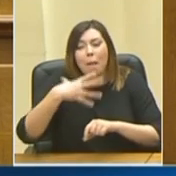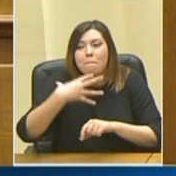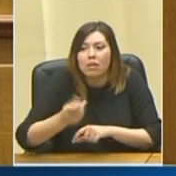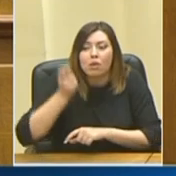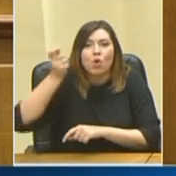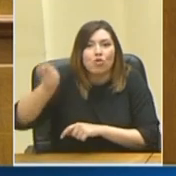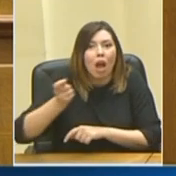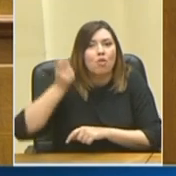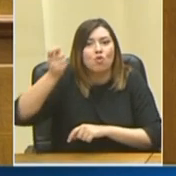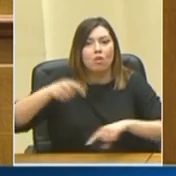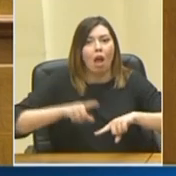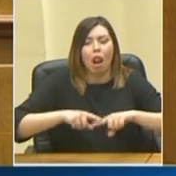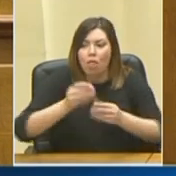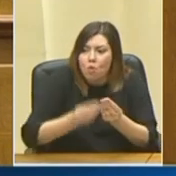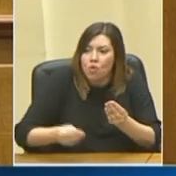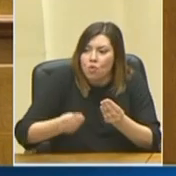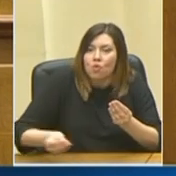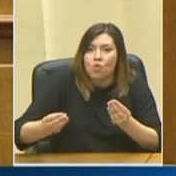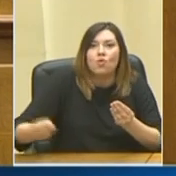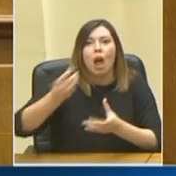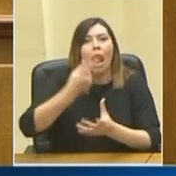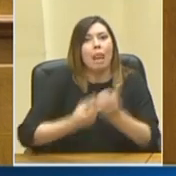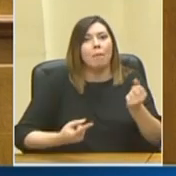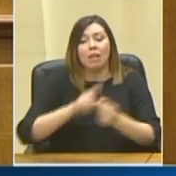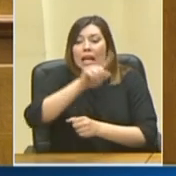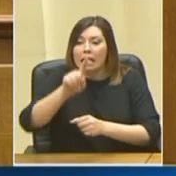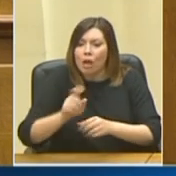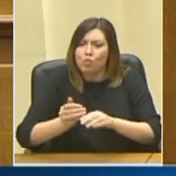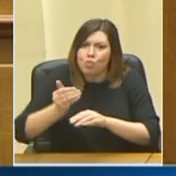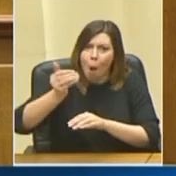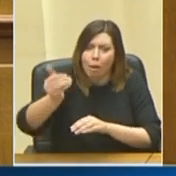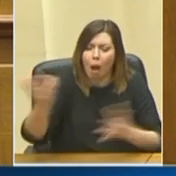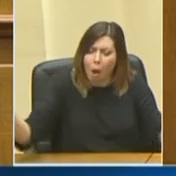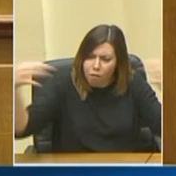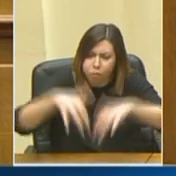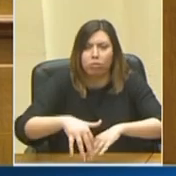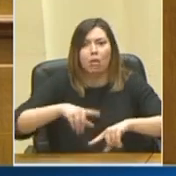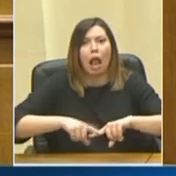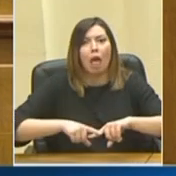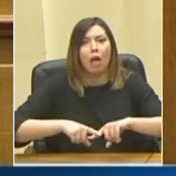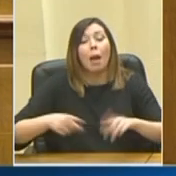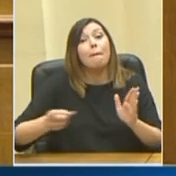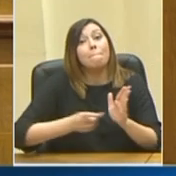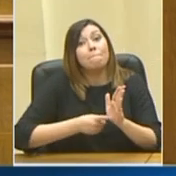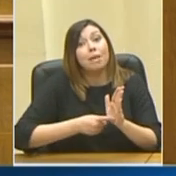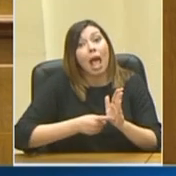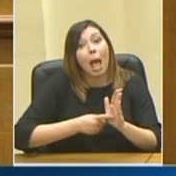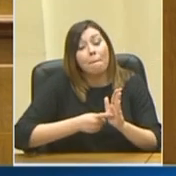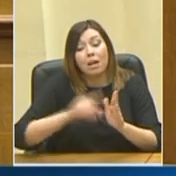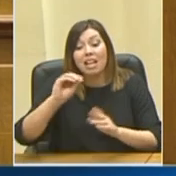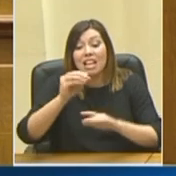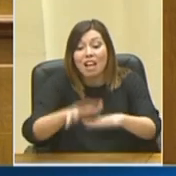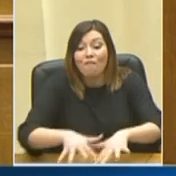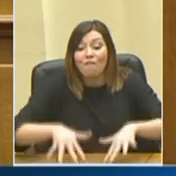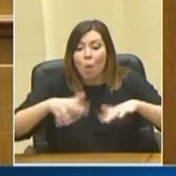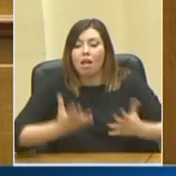με ελλείμματα και μπορούν αύριο να συντείνουν στην πτώχευση, πρέπει η εθνική αντιπροσωπεία να παίρνει την